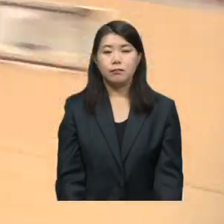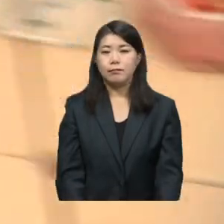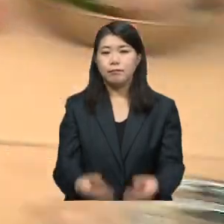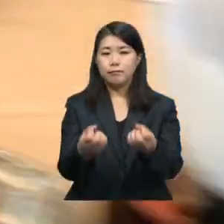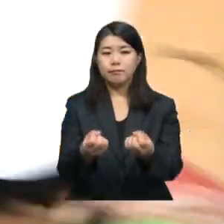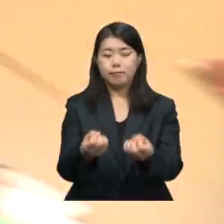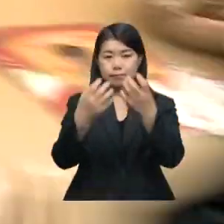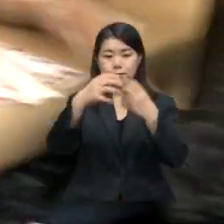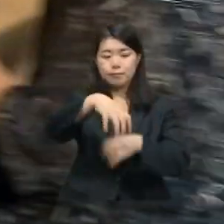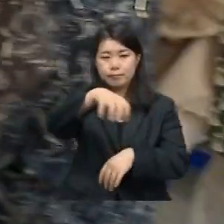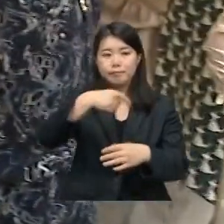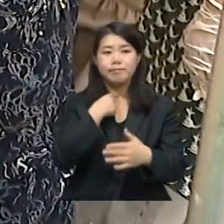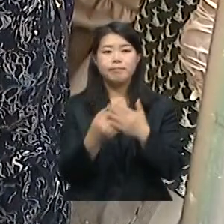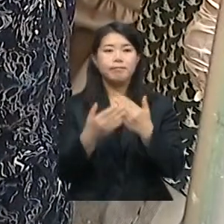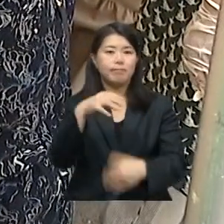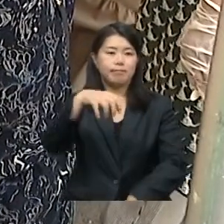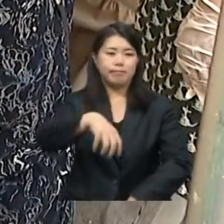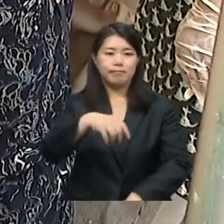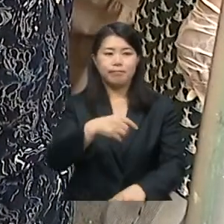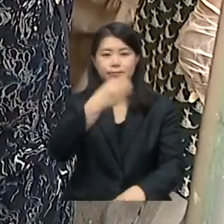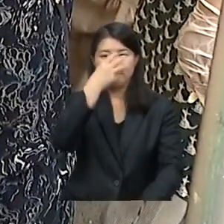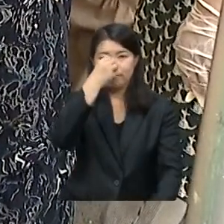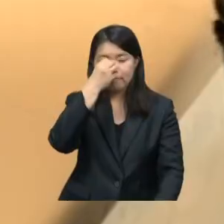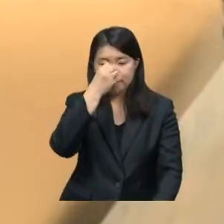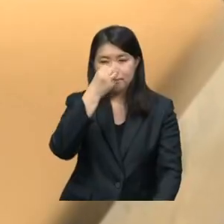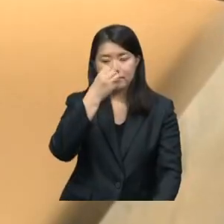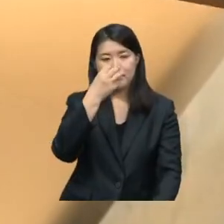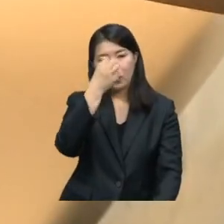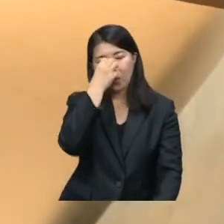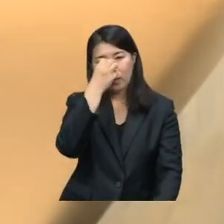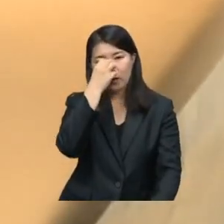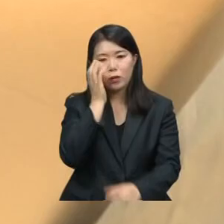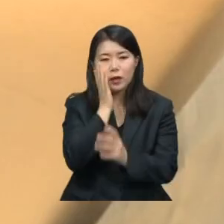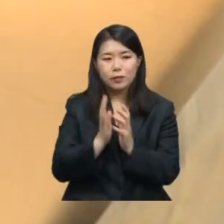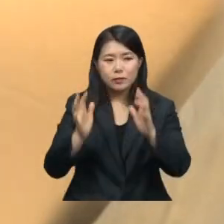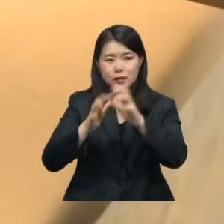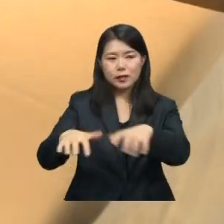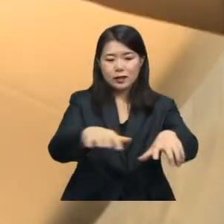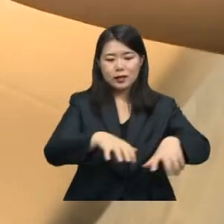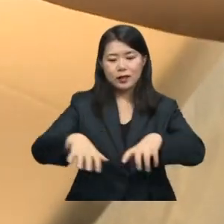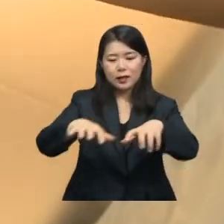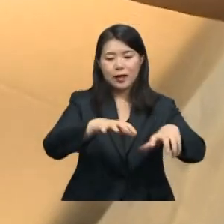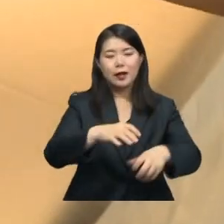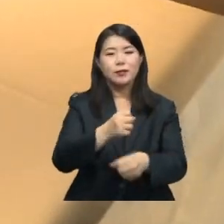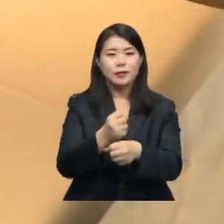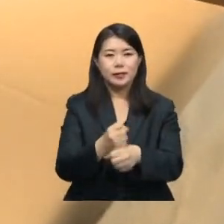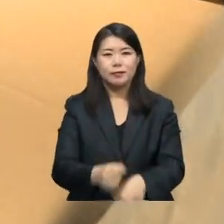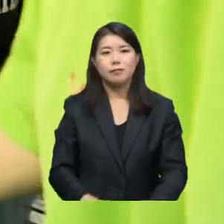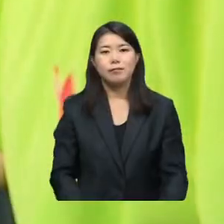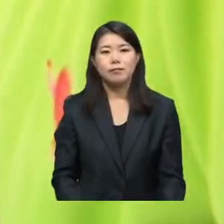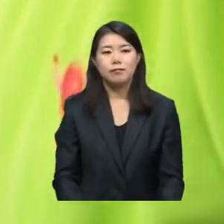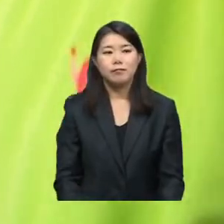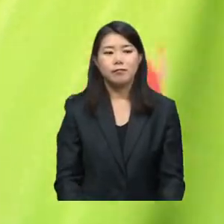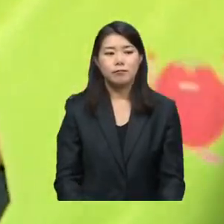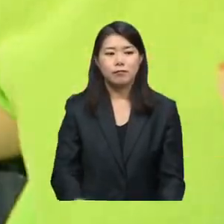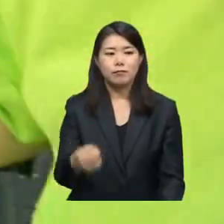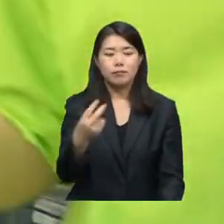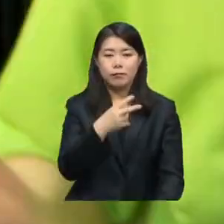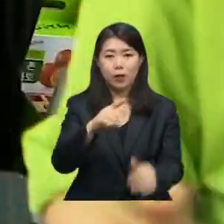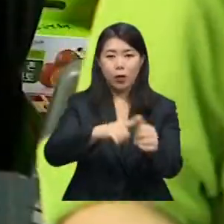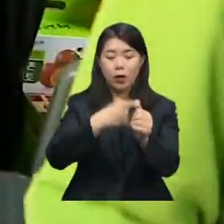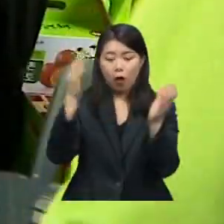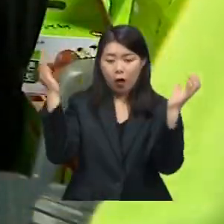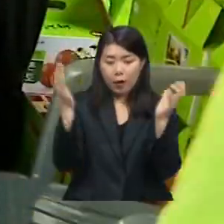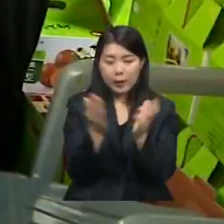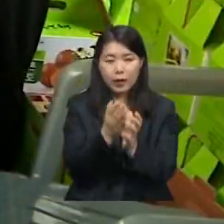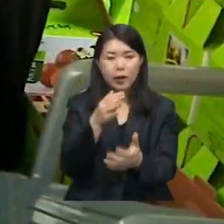행사장에 마련된 체험 공간에서는 토마토 김치 만들기와 토마토 화분 만들기 등이 진행됐습니다. 친환경 벌수정으로